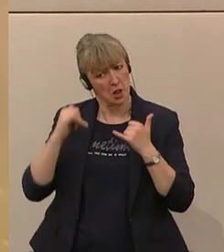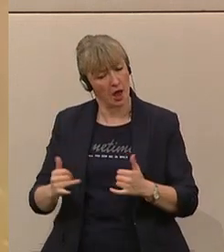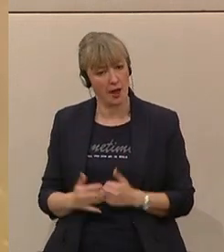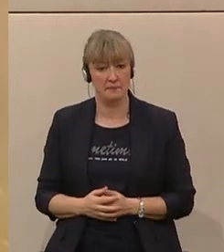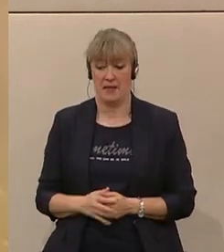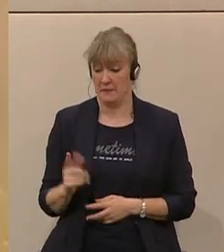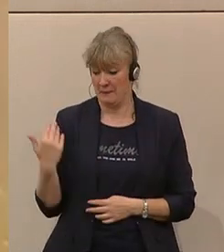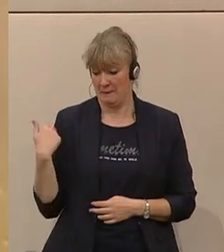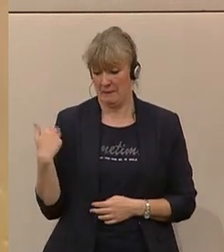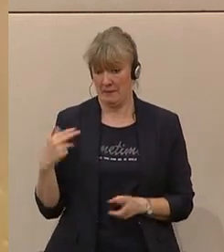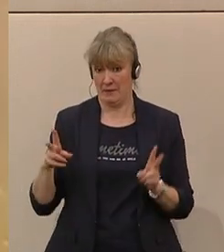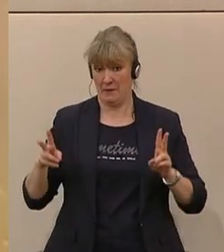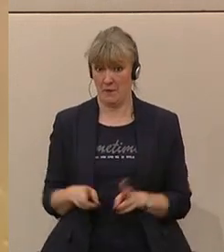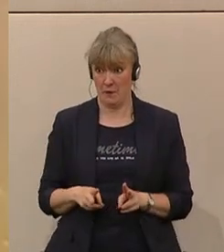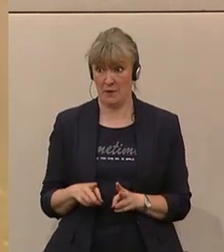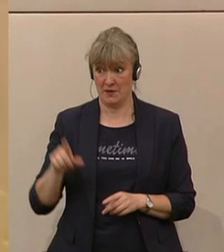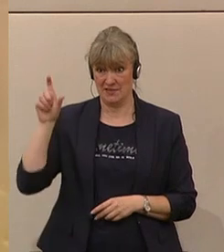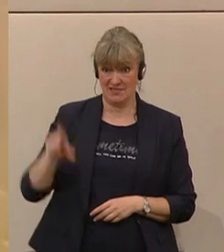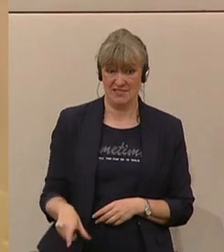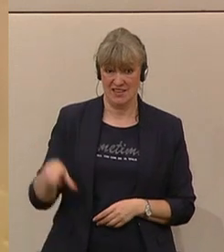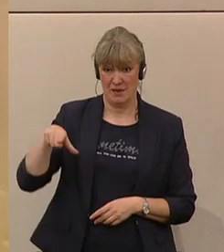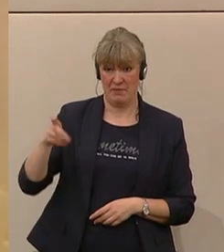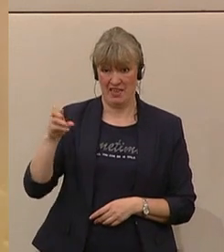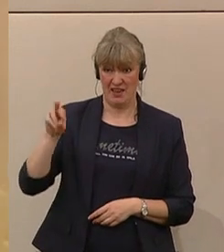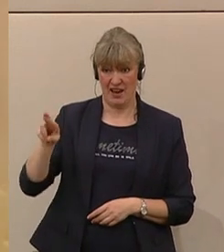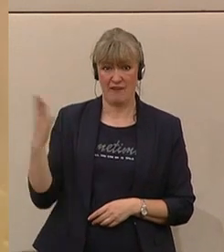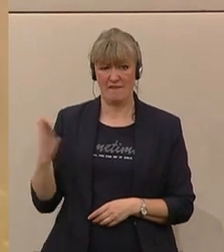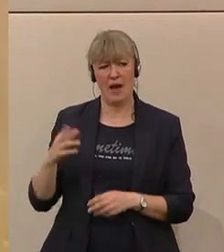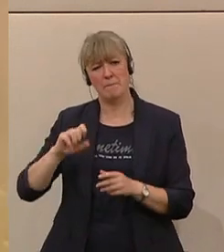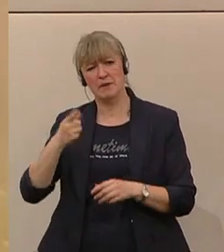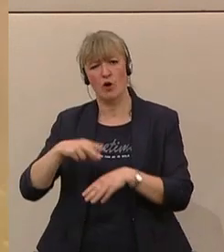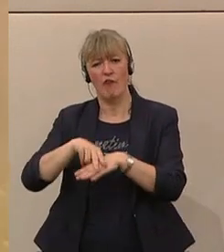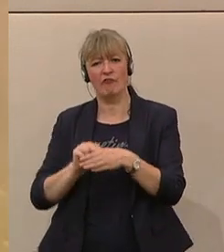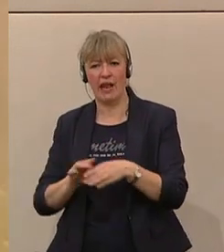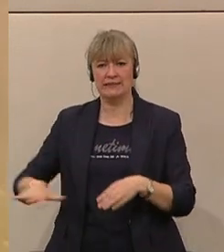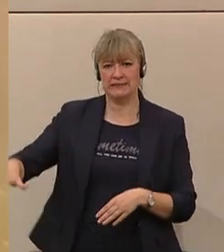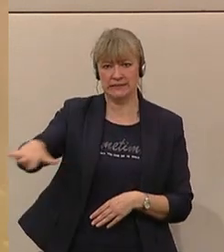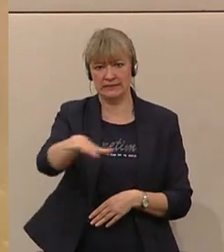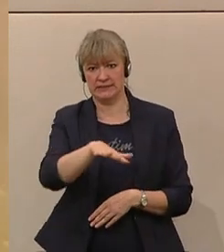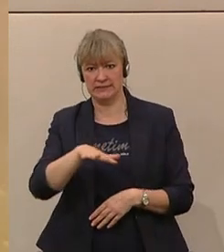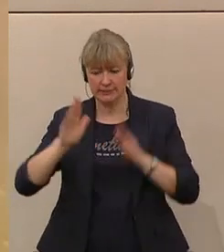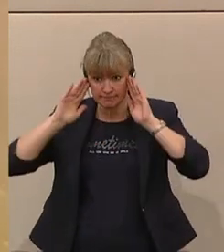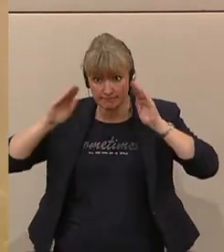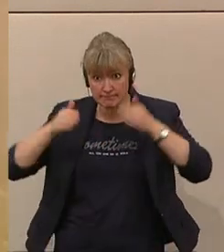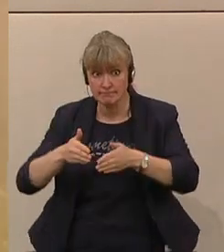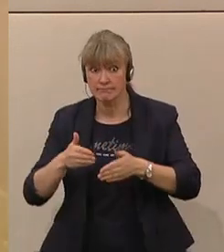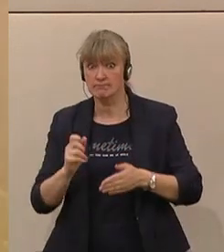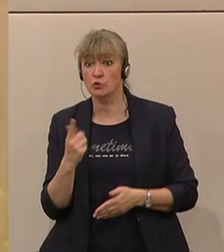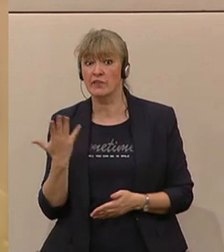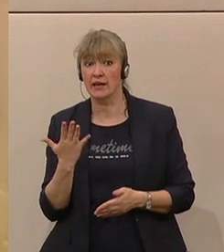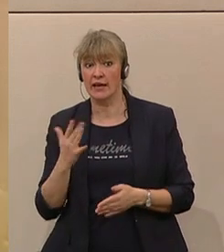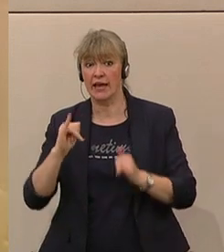Seit kurzer Zeit hat sich Herr Pierer insbesondere im Großraum Wels dem Immobiliengeschäft zugewendet. Er